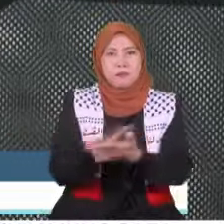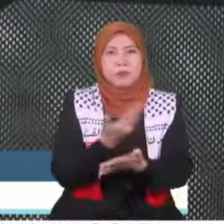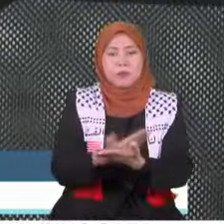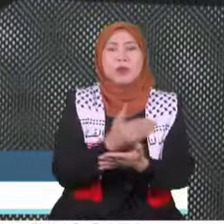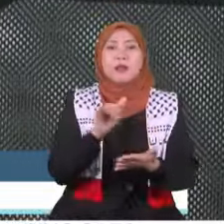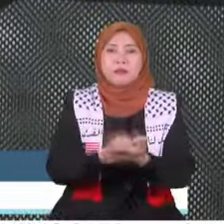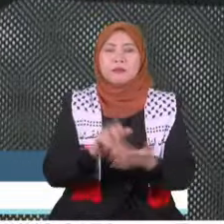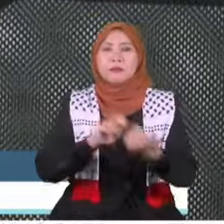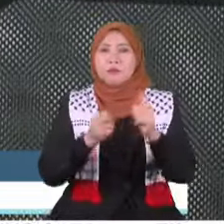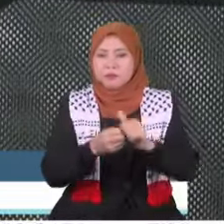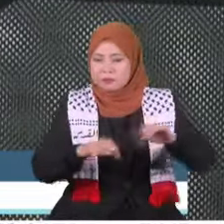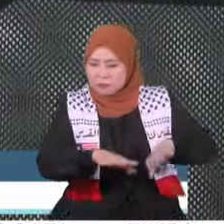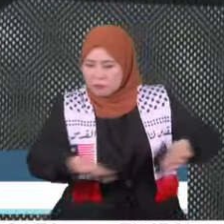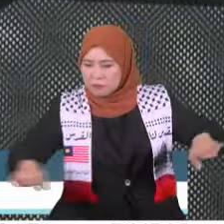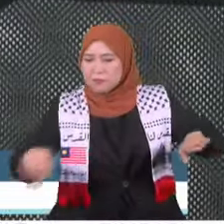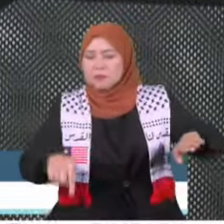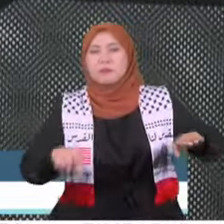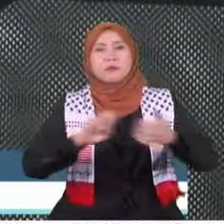menjadi isu lah.